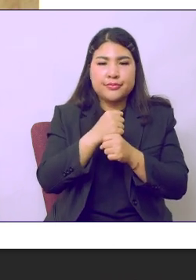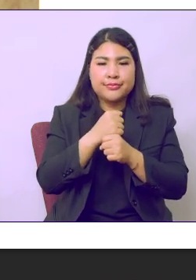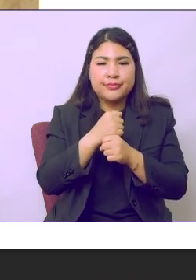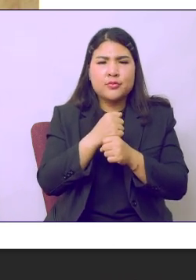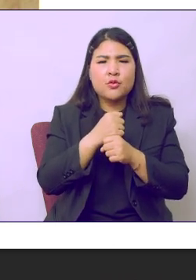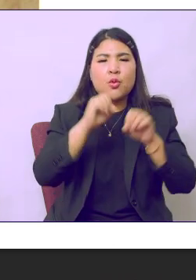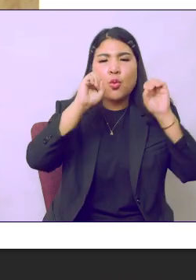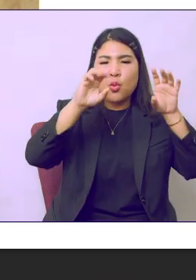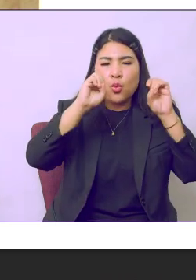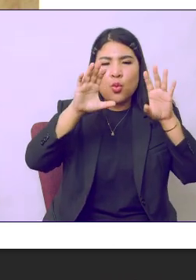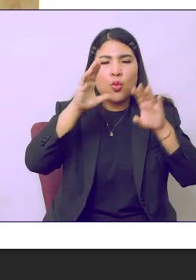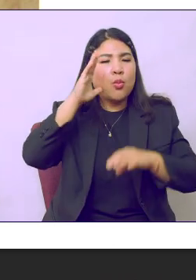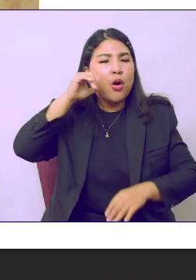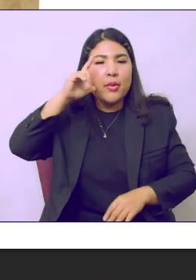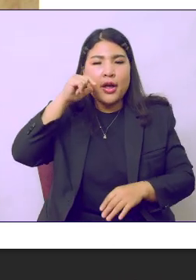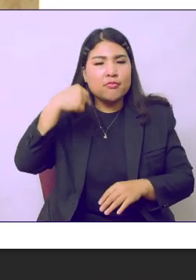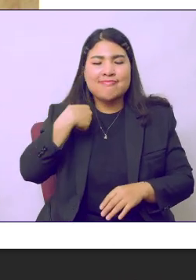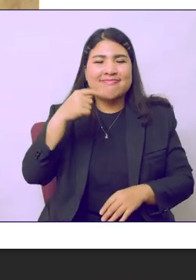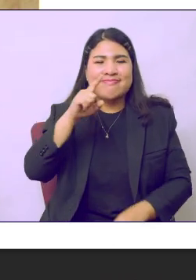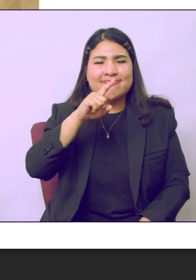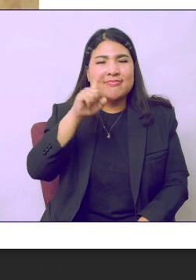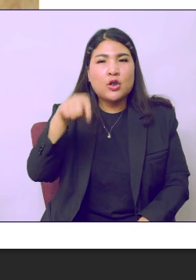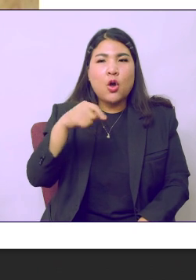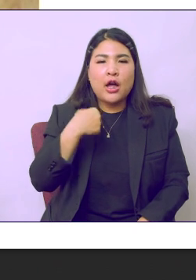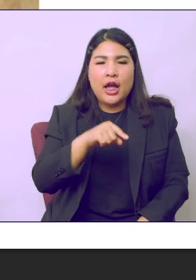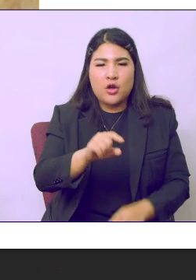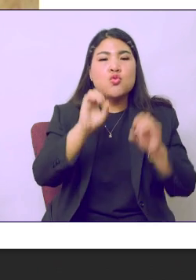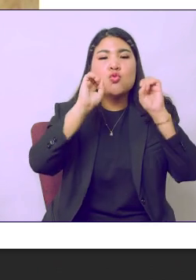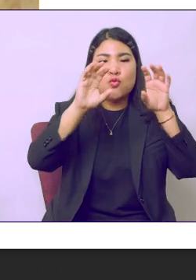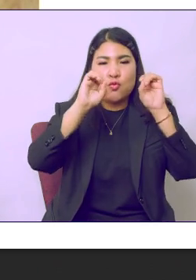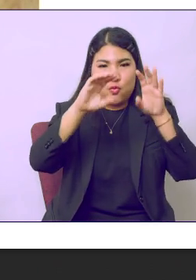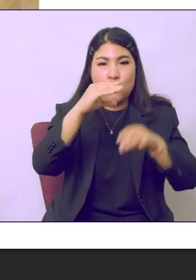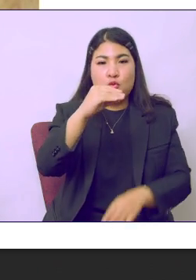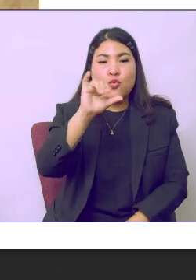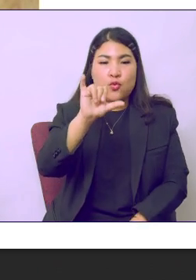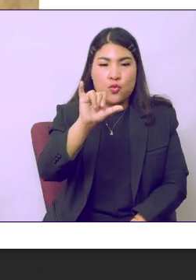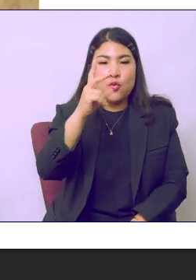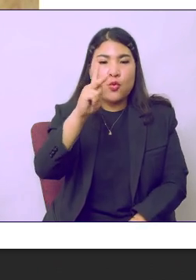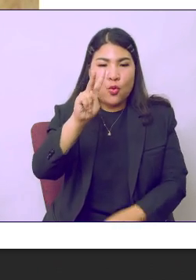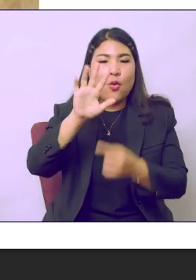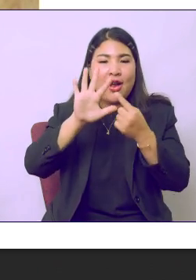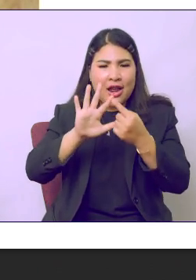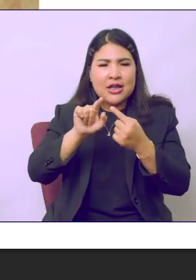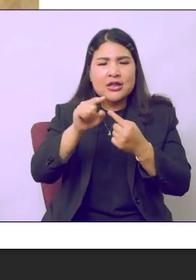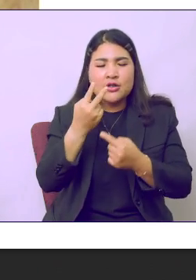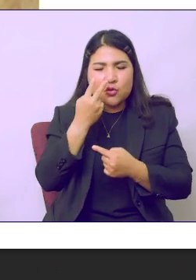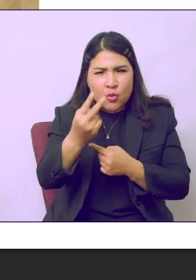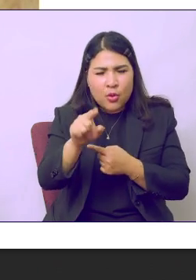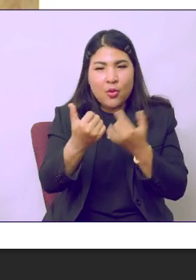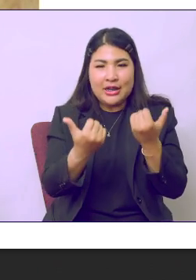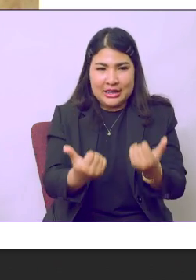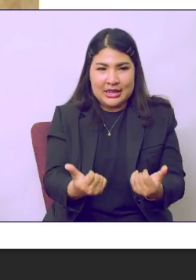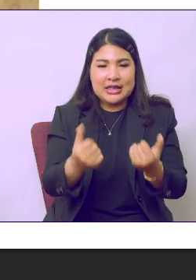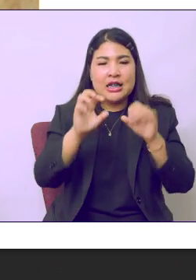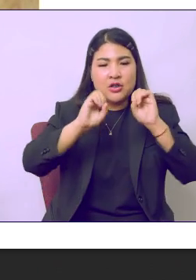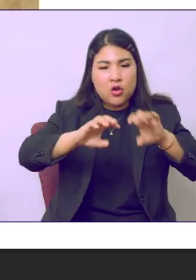ครับแต่คุณผู้ปกครองไม่ไม่จำเป็นเนาะนะครับคุณครูที่เป็นคุณครูโยคะจะต้องตั้งก่อนว่าวันเนี้ยจะสอนนะครับท่าอะไรเป็นพิเศษแล้ว